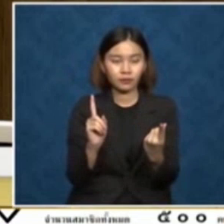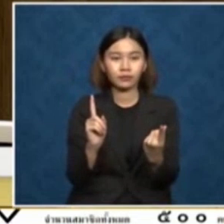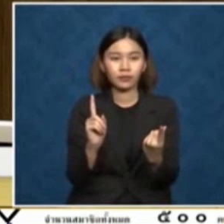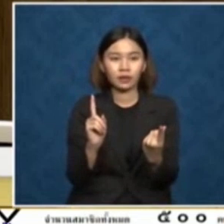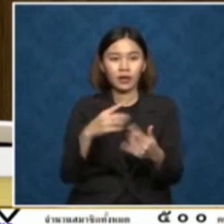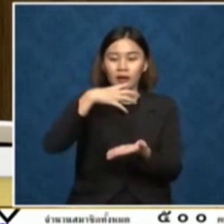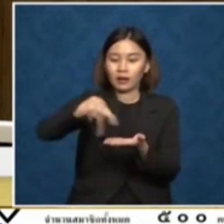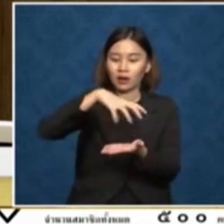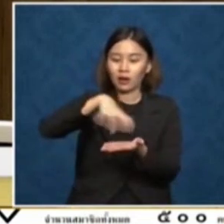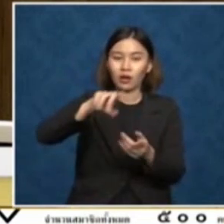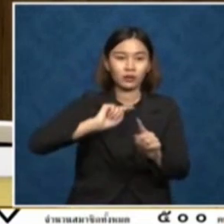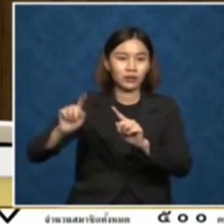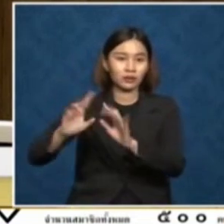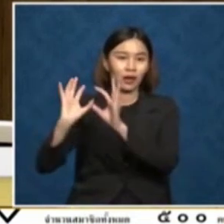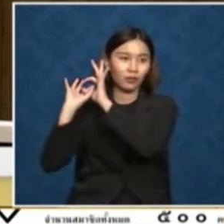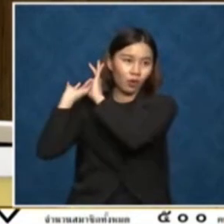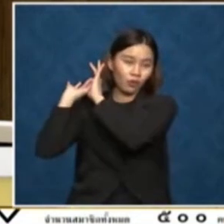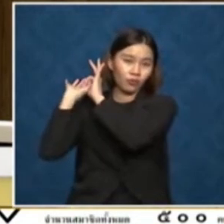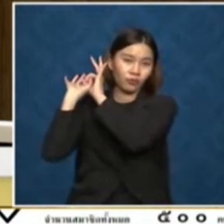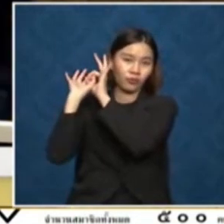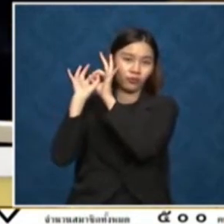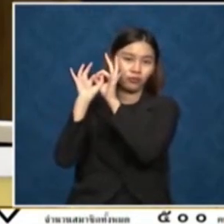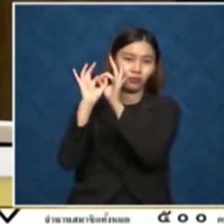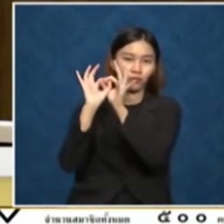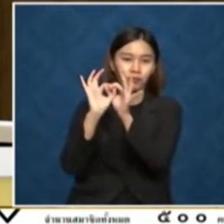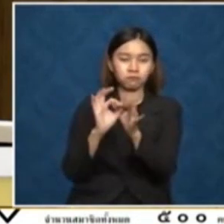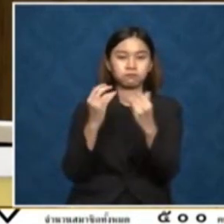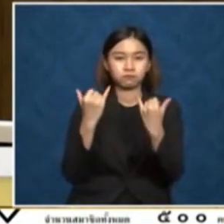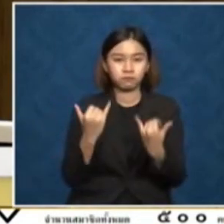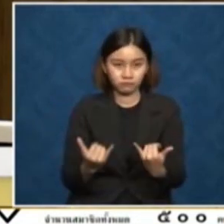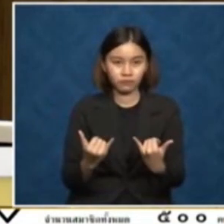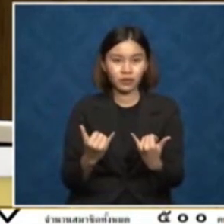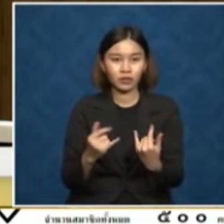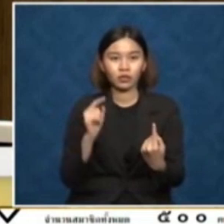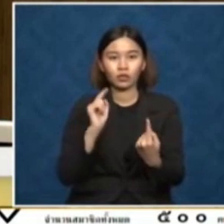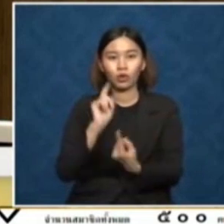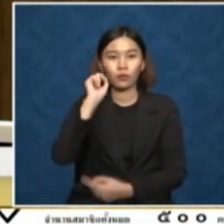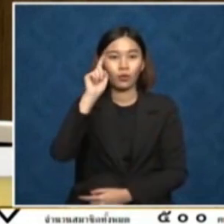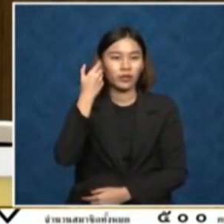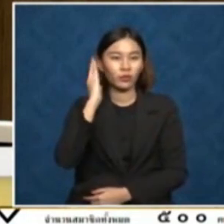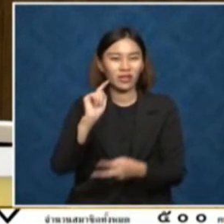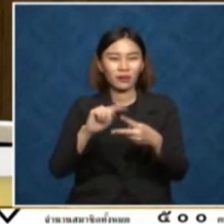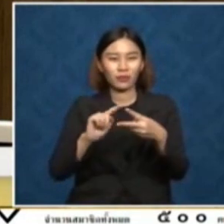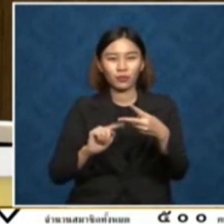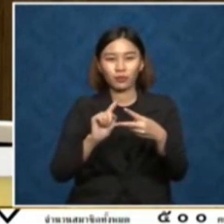มเรื่องเล่าต่างๆที่ส่งต่อมารุ่นต่อรุ่นสืบสารเรื่องสองเพ